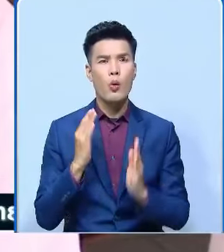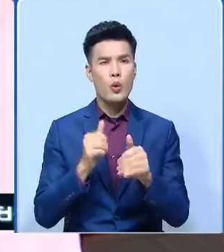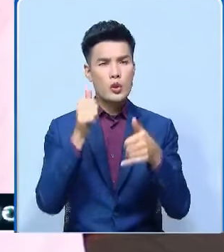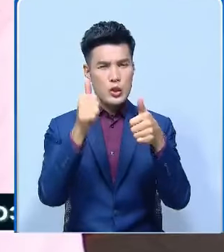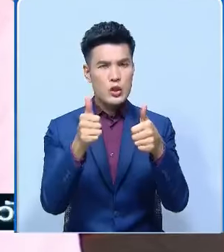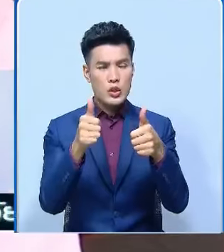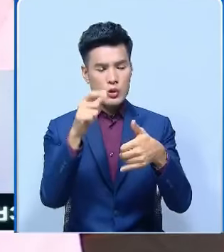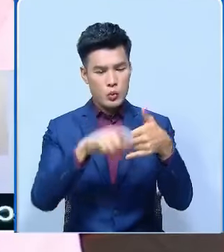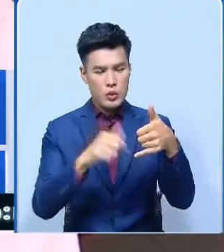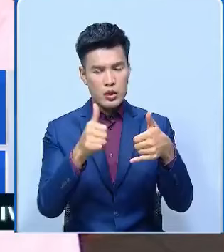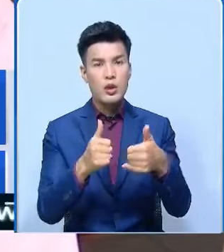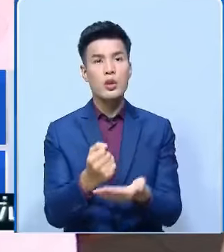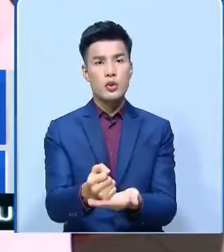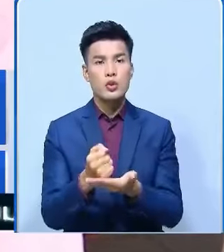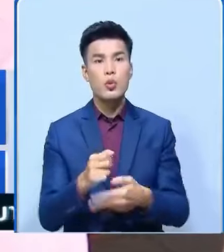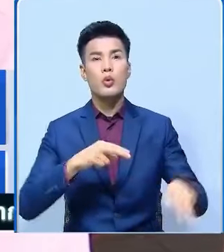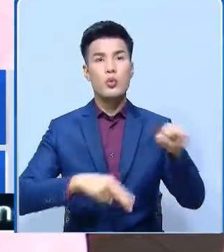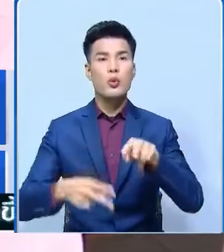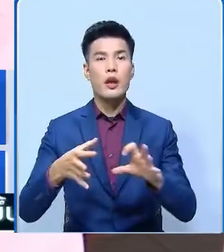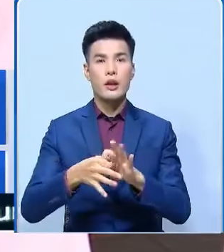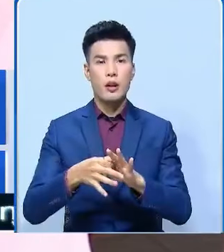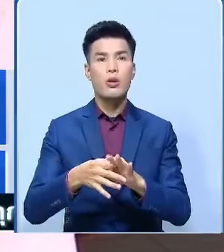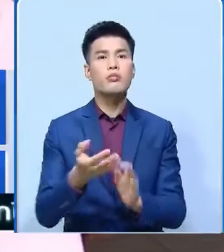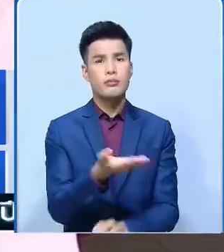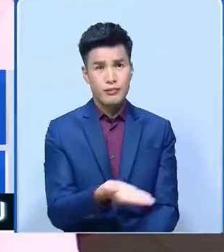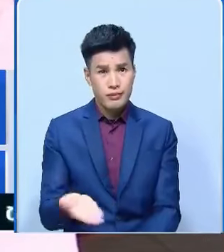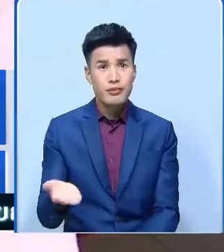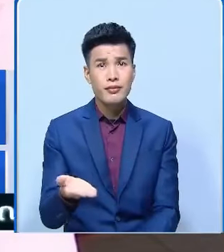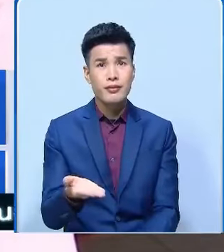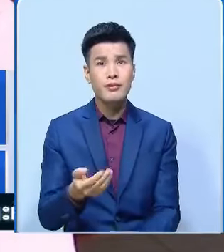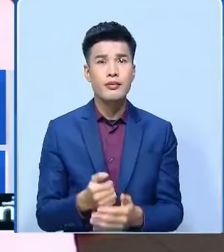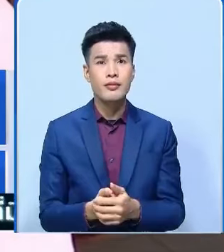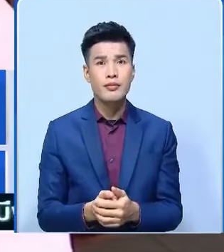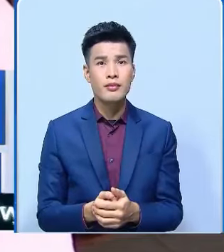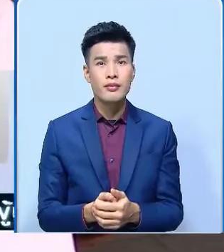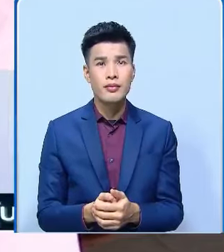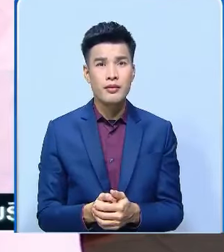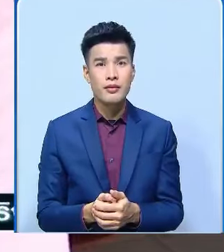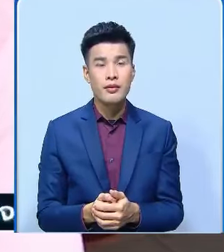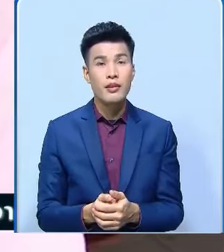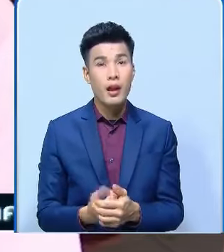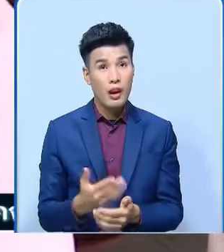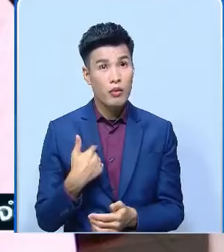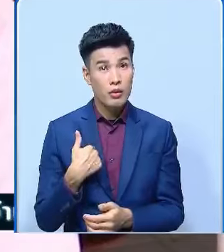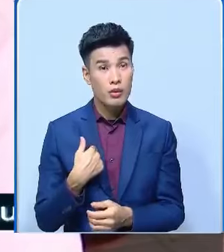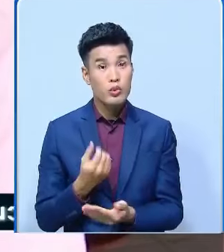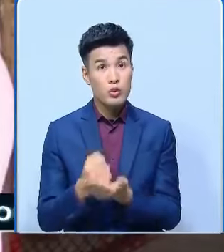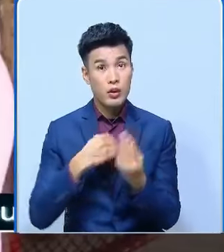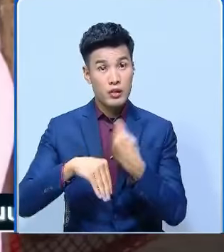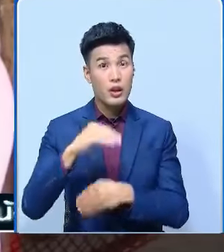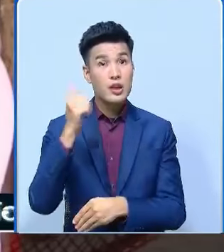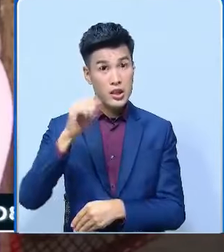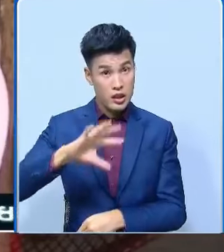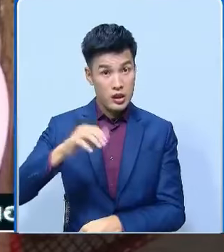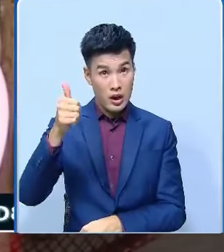ค่ะมาดูแลในด้านนี้ค่ะแล้วก็มีความสามารถที่จะแบบทำให้เศรษฐกิจดีขึ้นได้อ่ะค่ะ